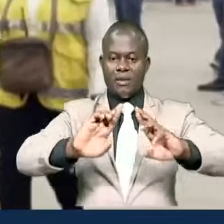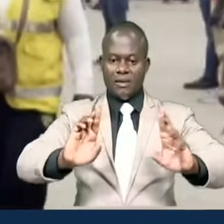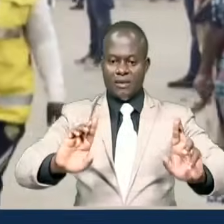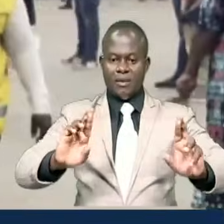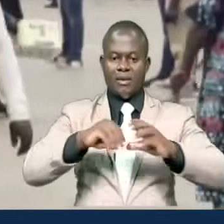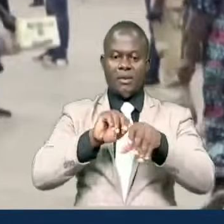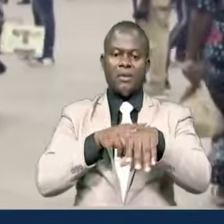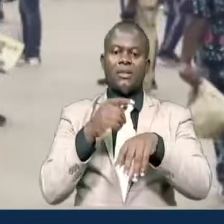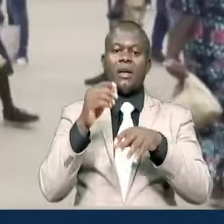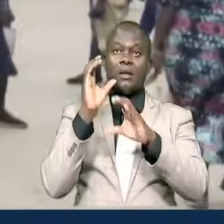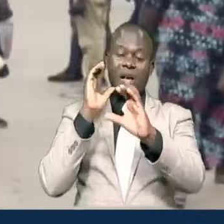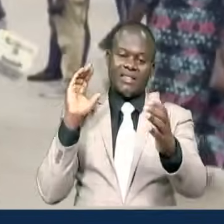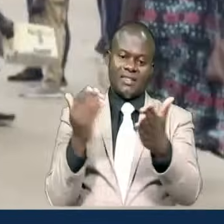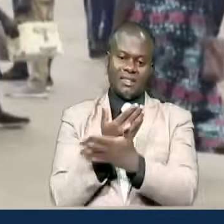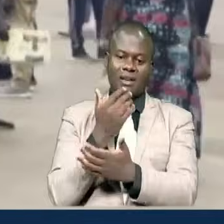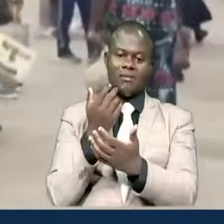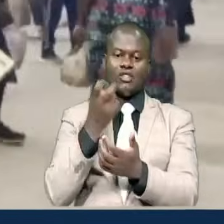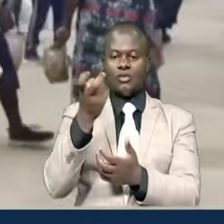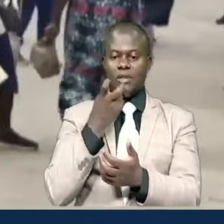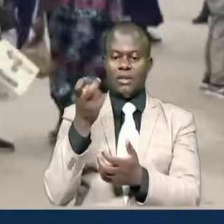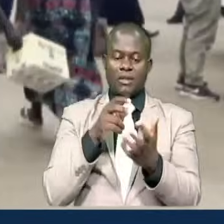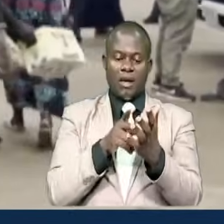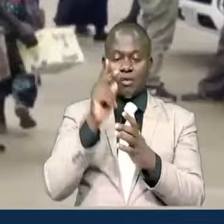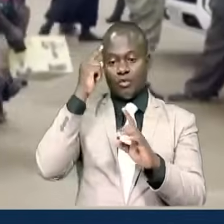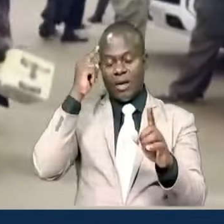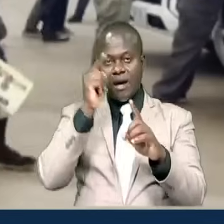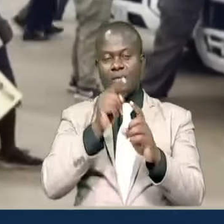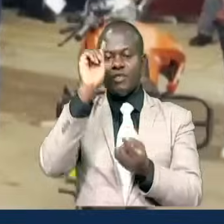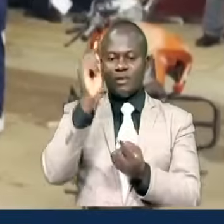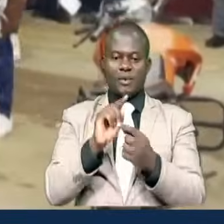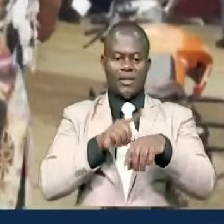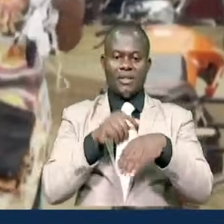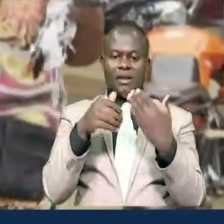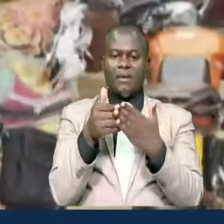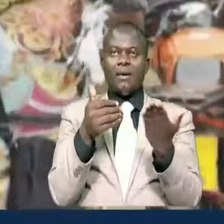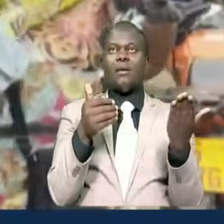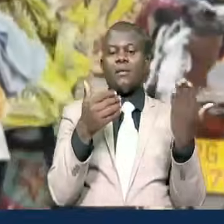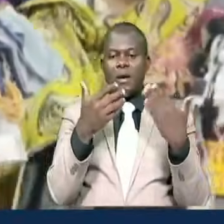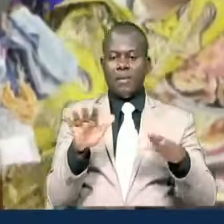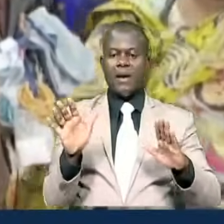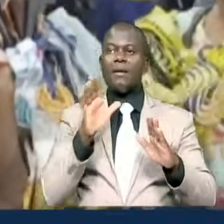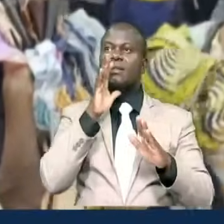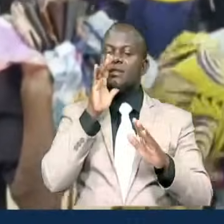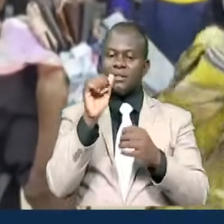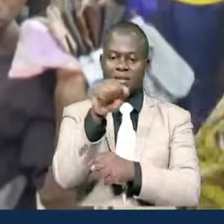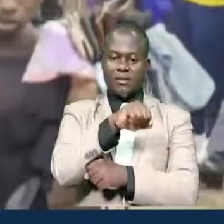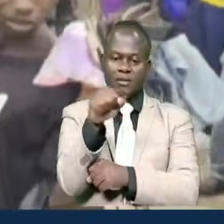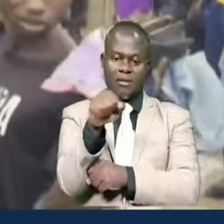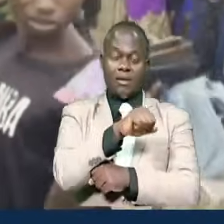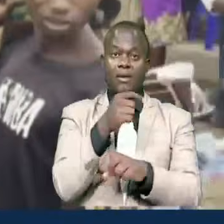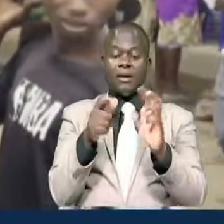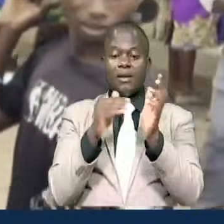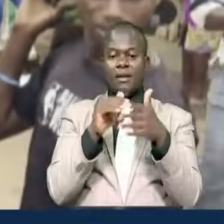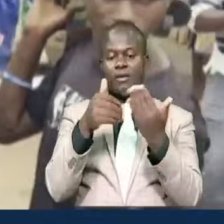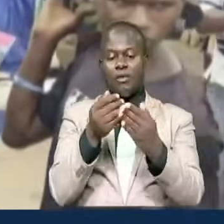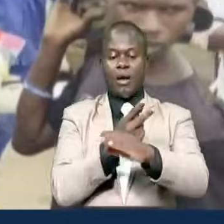gihe hari bisi nshya zitwara abagenzi zaguzwe hagamije kugabanya igihe abagenzi bamaraga ku mirongo bategereje imodoka ni nako kandi